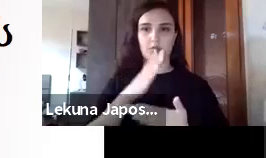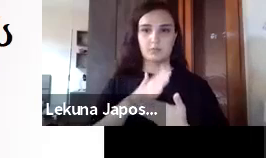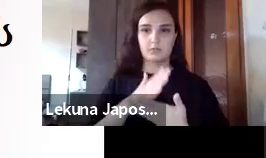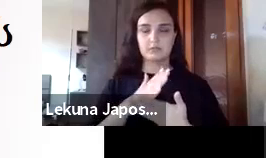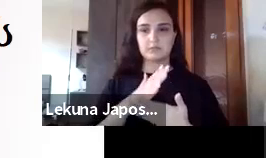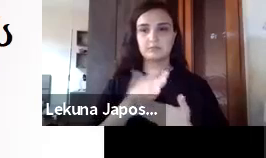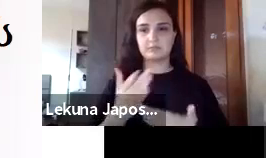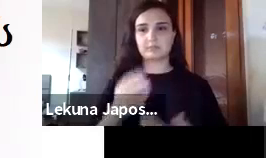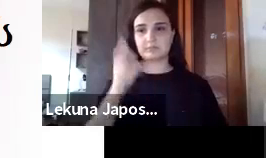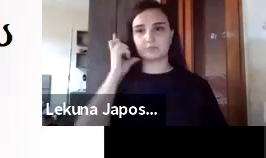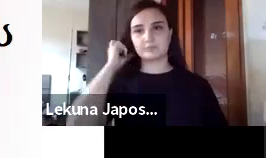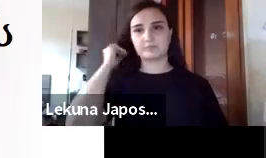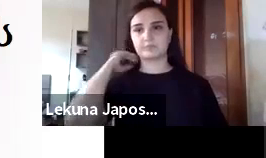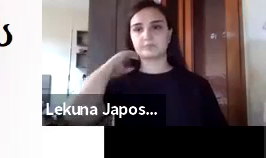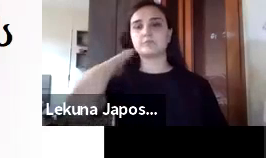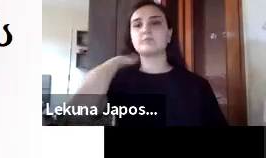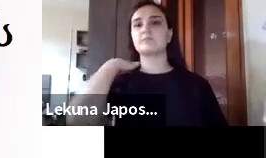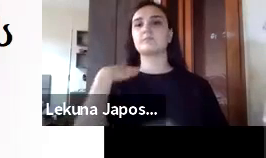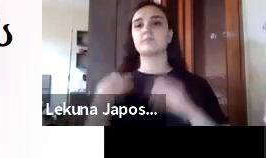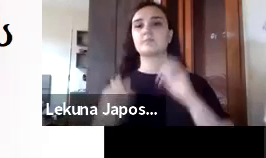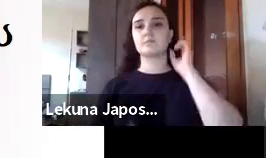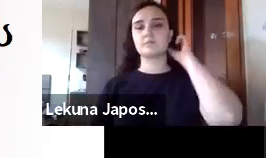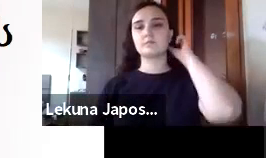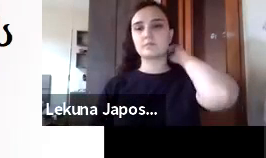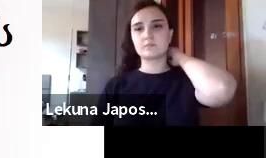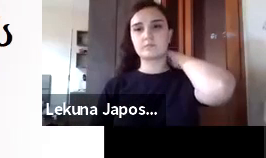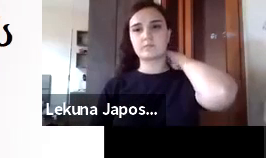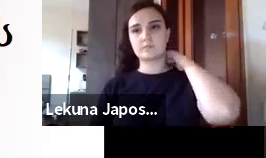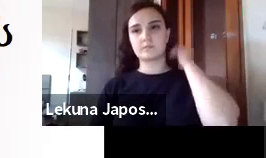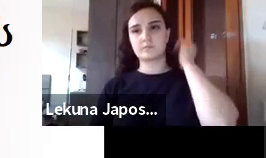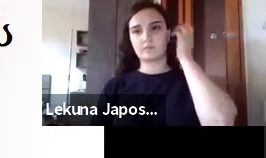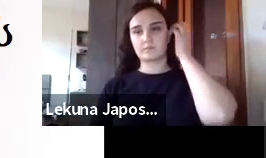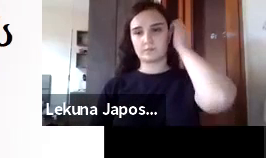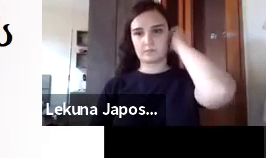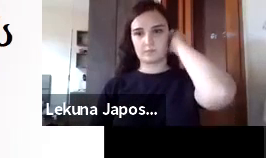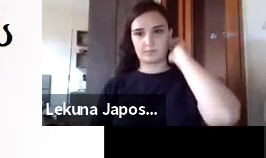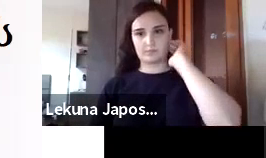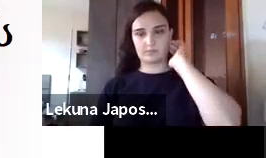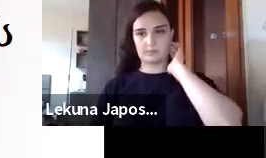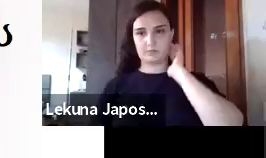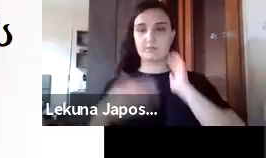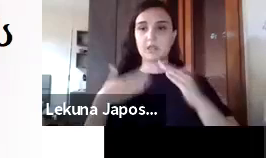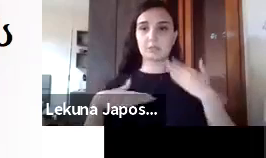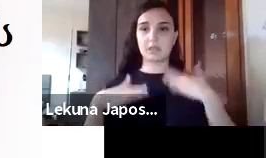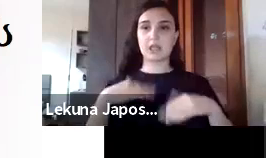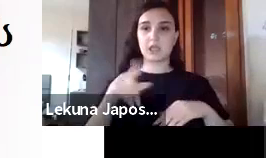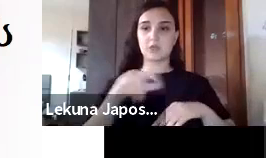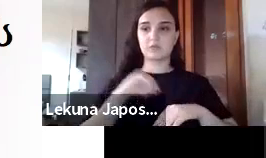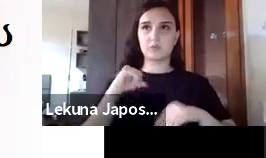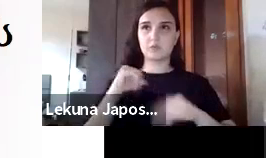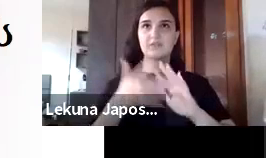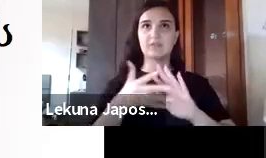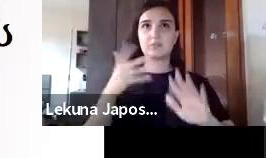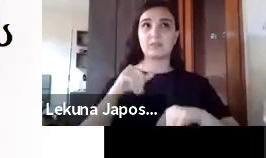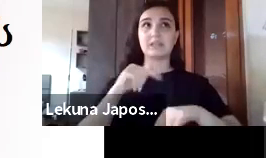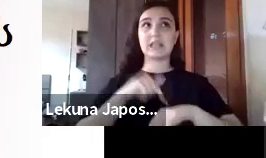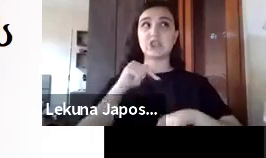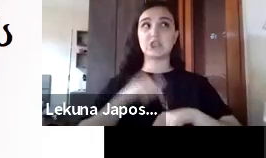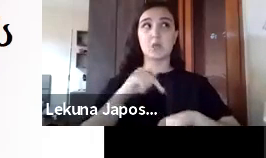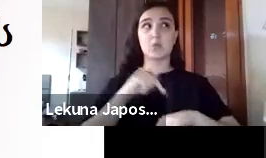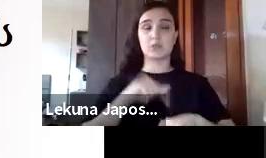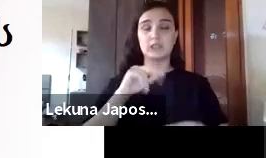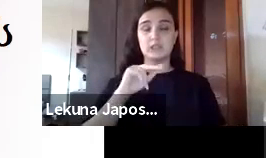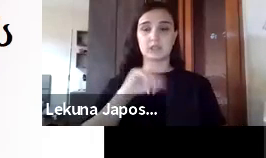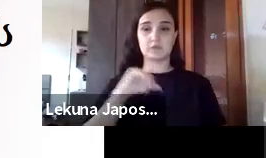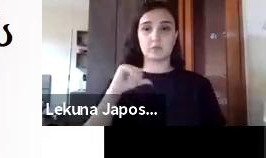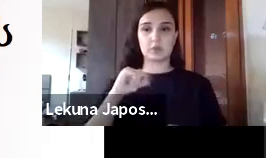ანუ რამიტომ მე მიხარია რომ ამაზე აქცენტი გააკეთე შე, რომ აი ეს დანაშაულის განცდა, რომელიც საფუძვლიანად